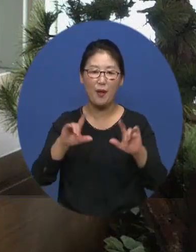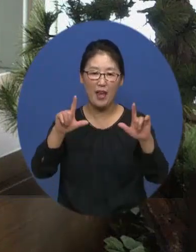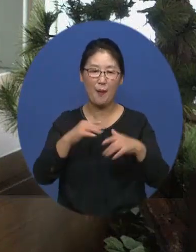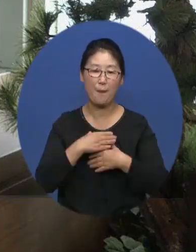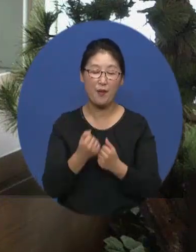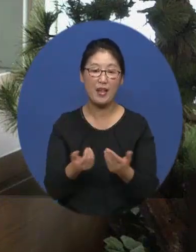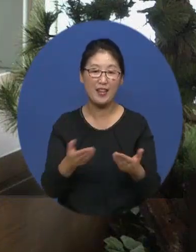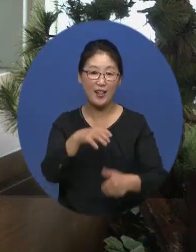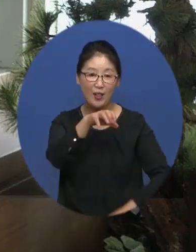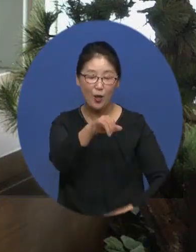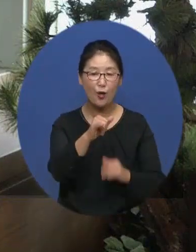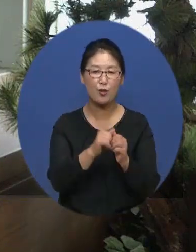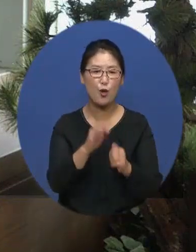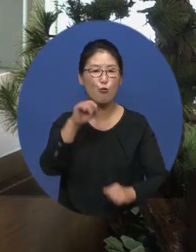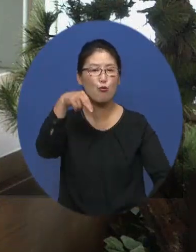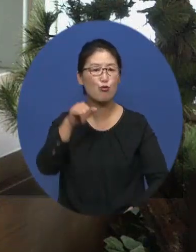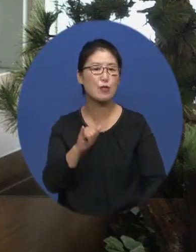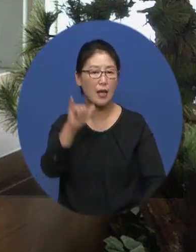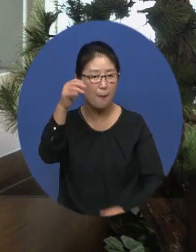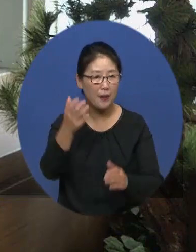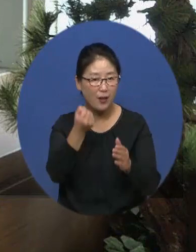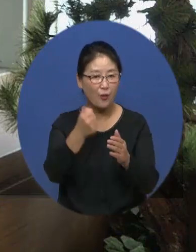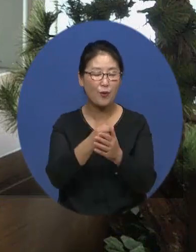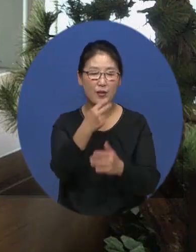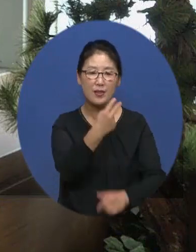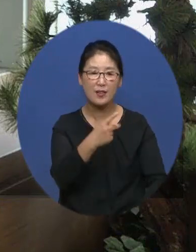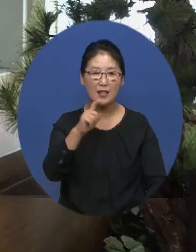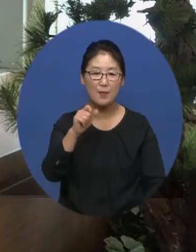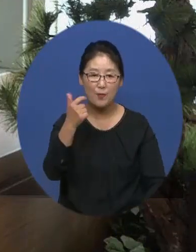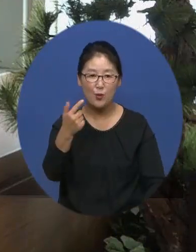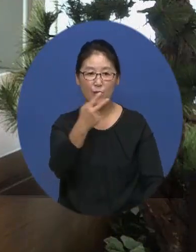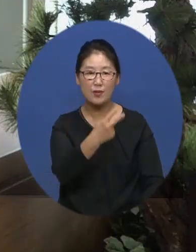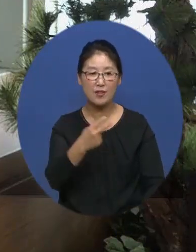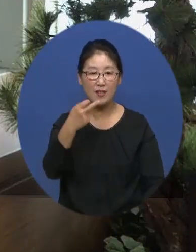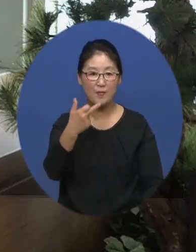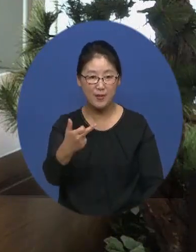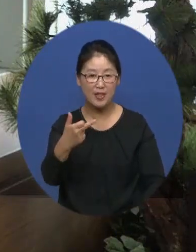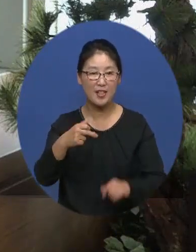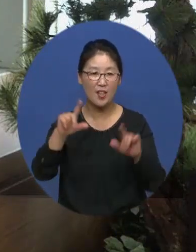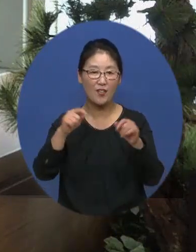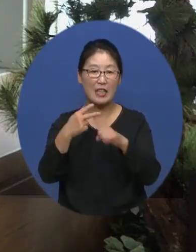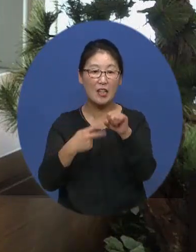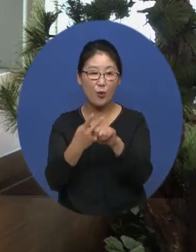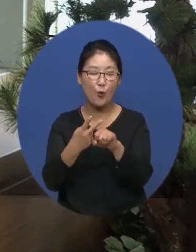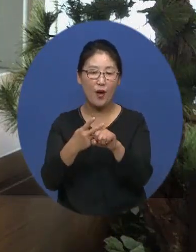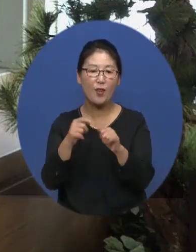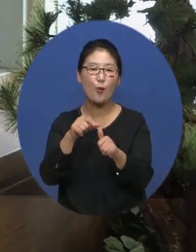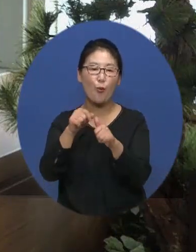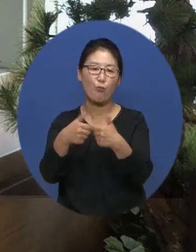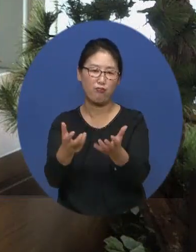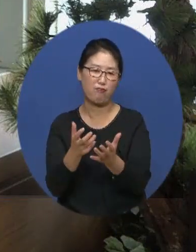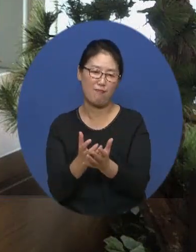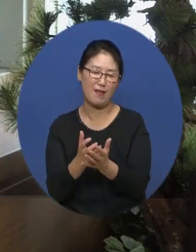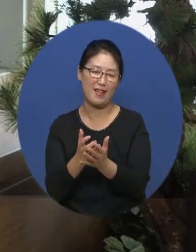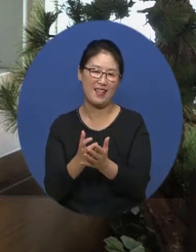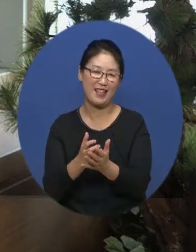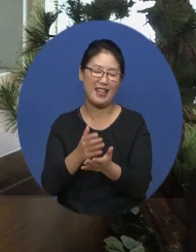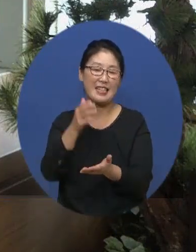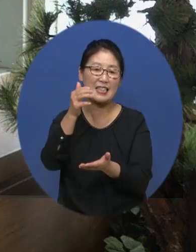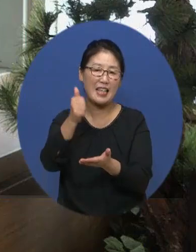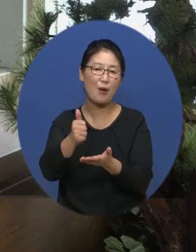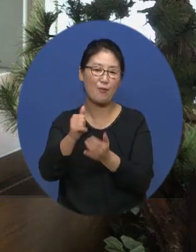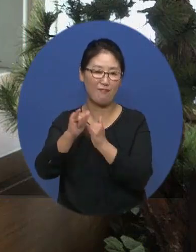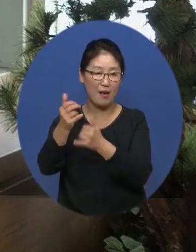받았고 2016년, 17년, 2년 연속으로 고용노동부 장관상을 받았으며 작년에는 저희가 장애인